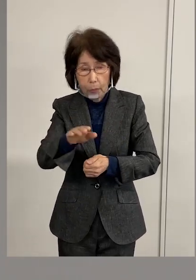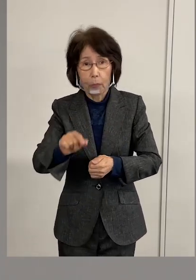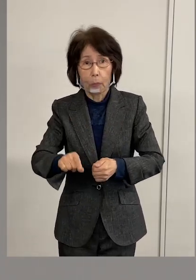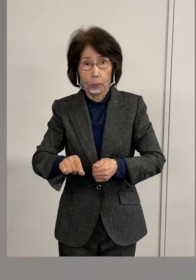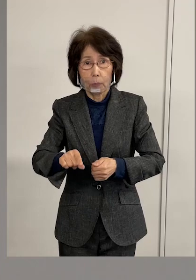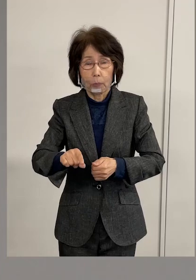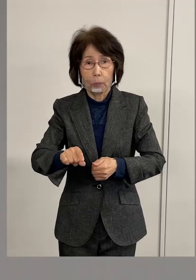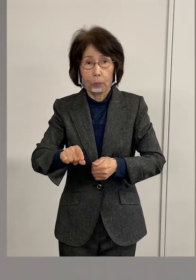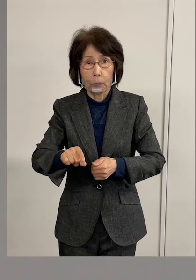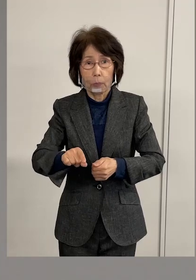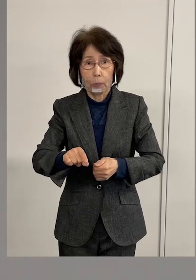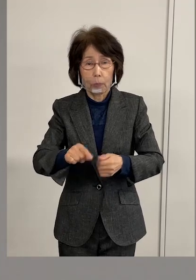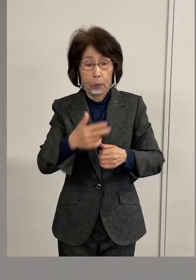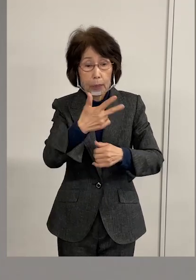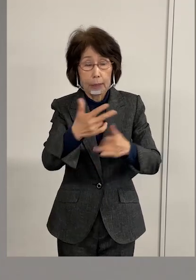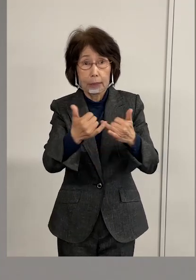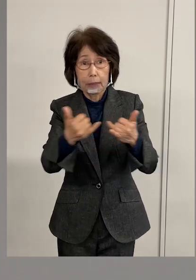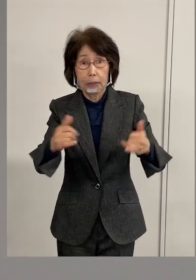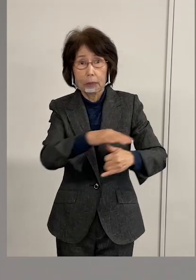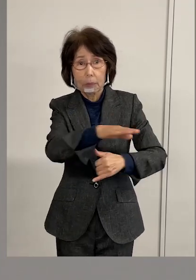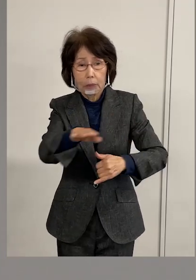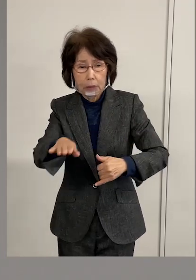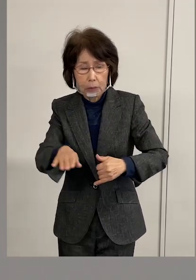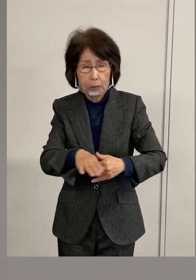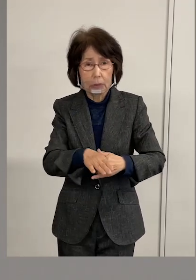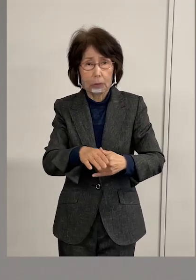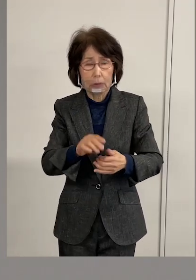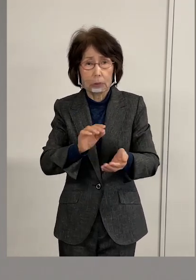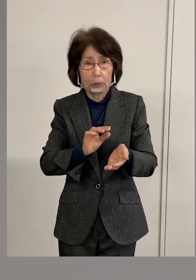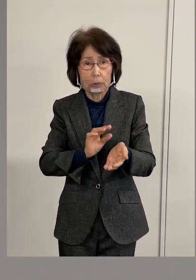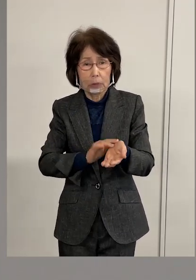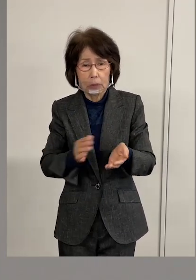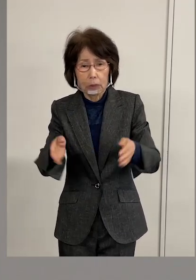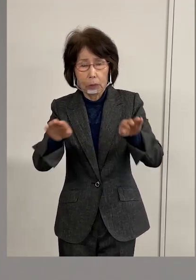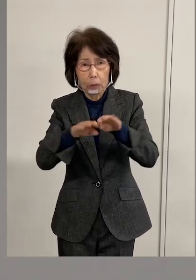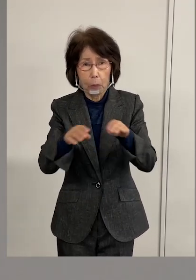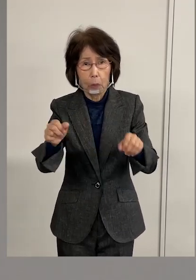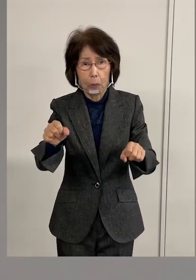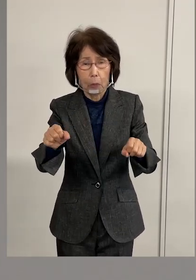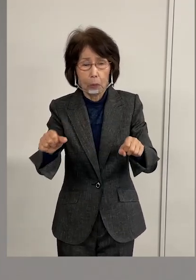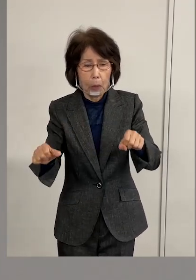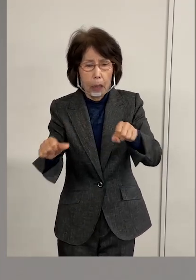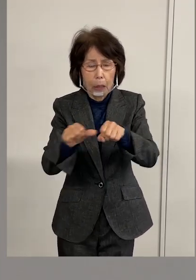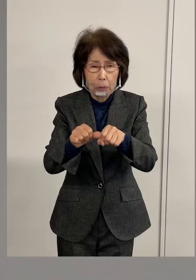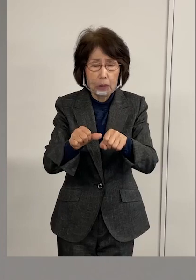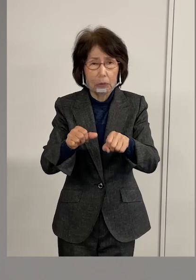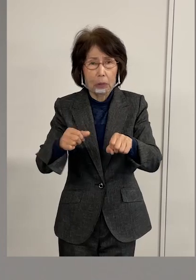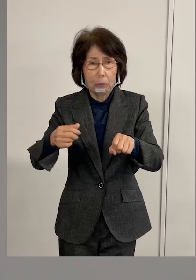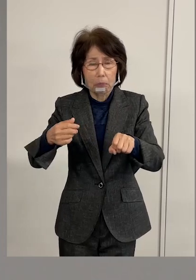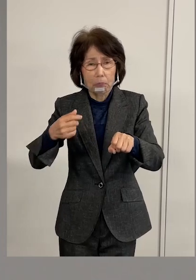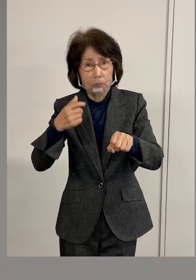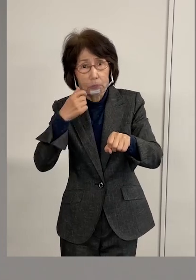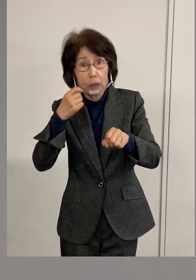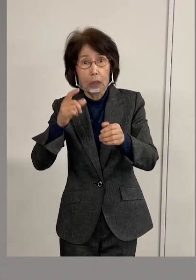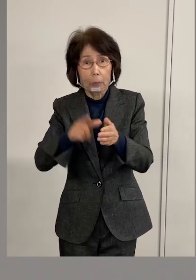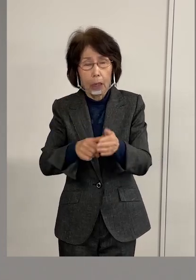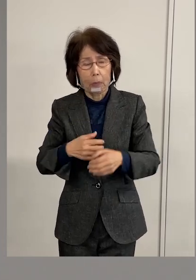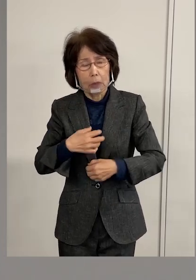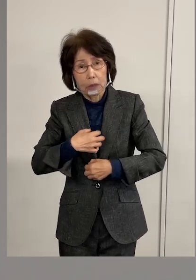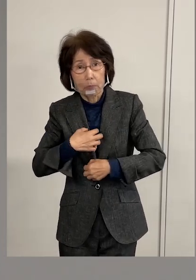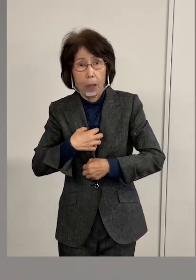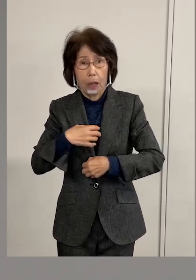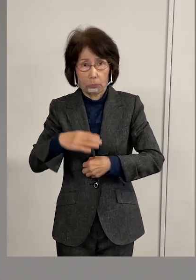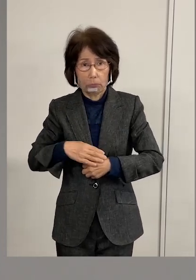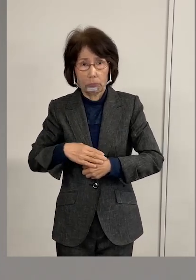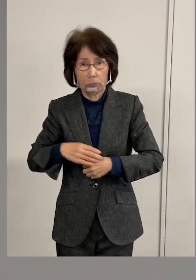の、医療のアクセスがこう、うまくいかないとそれは困るということで心配されていらっしゃいますので、